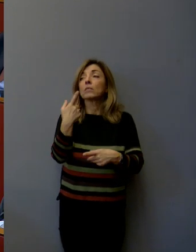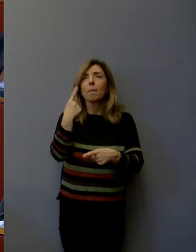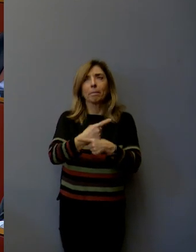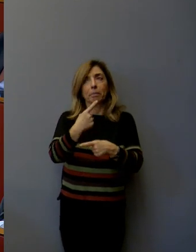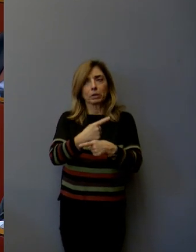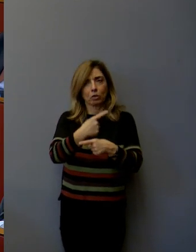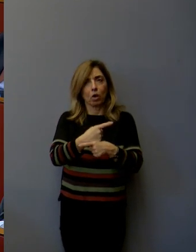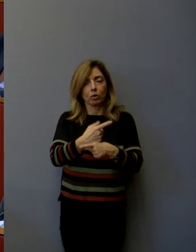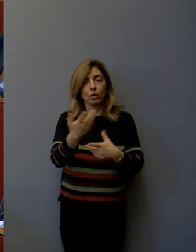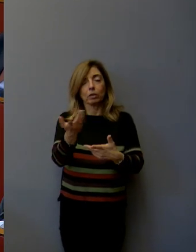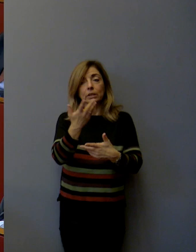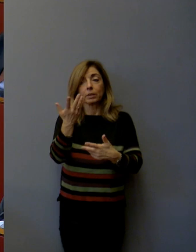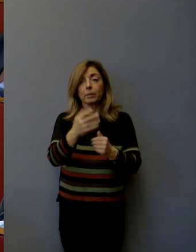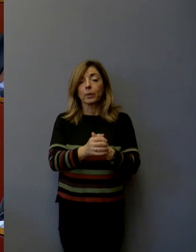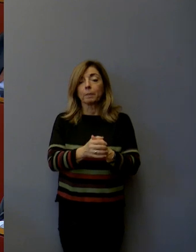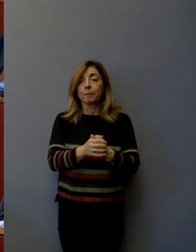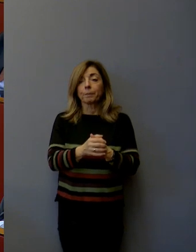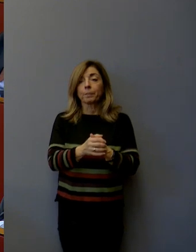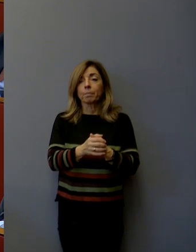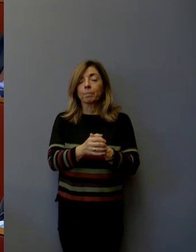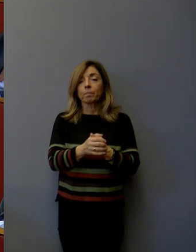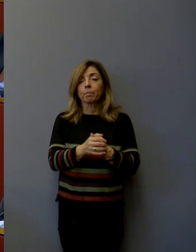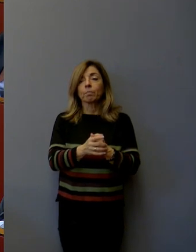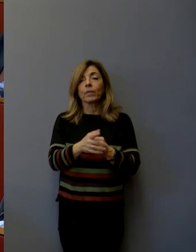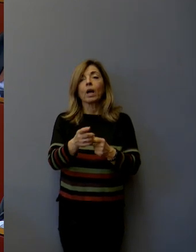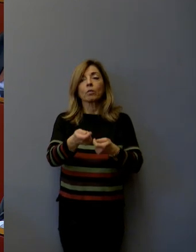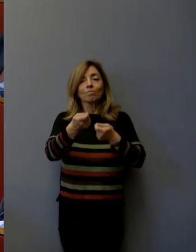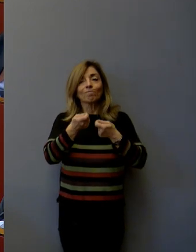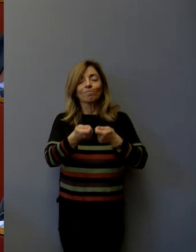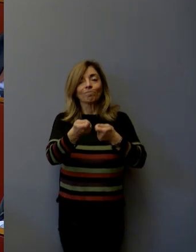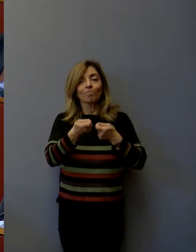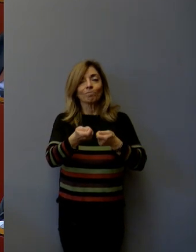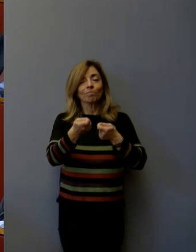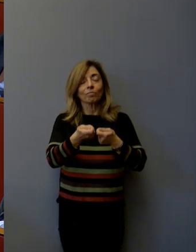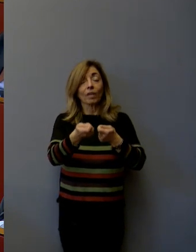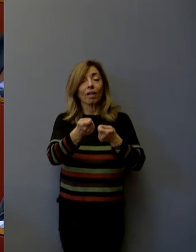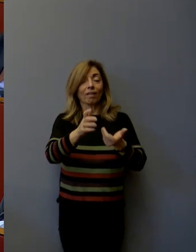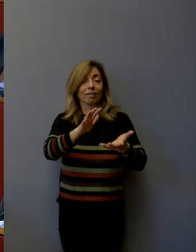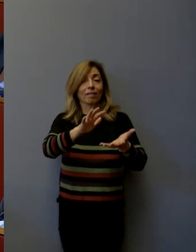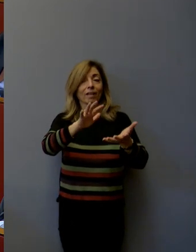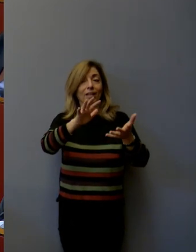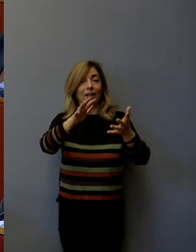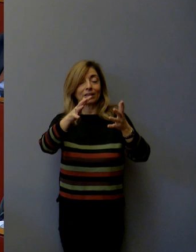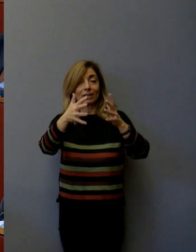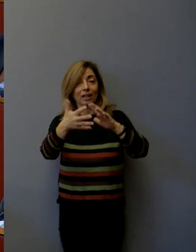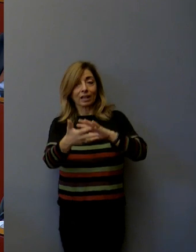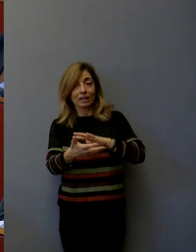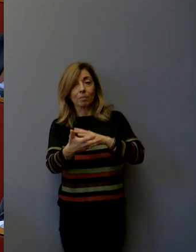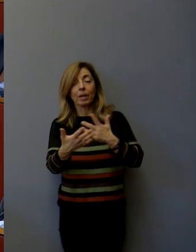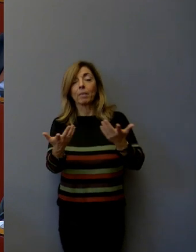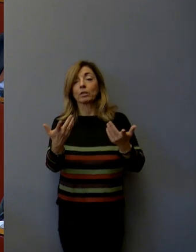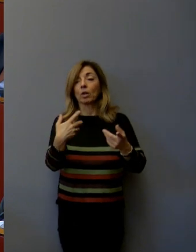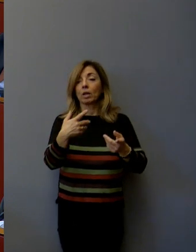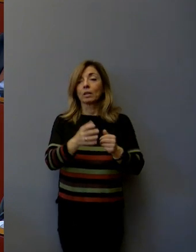di cercare di non dare una spinta anche al approfondimento della come dire della popolazione nei nostri